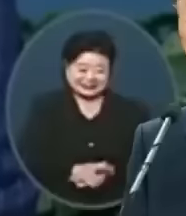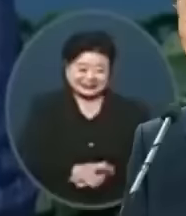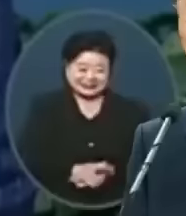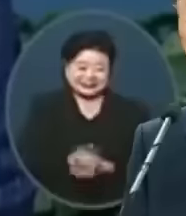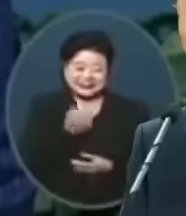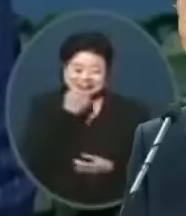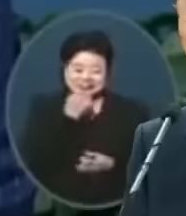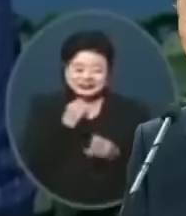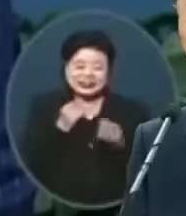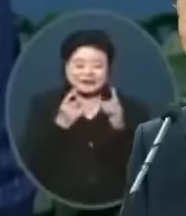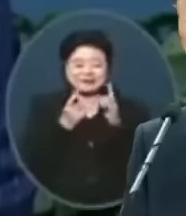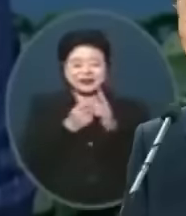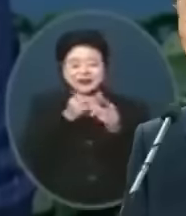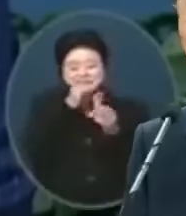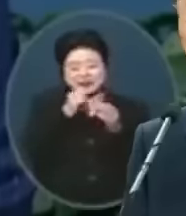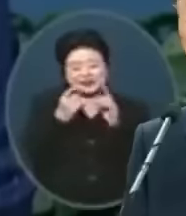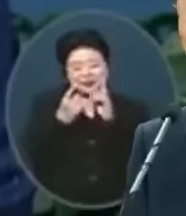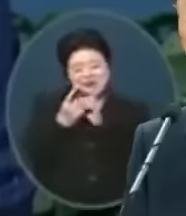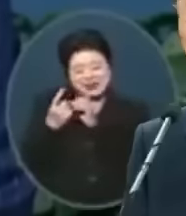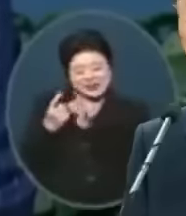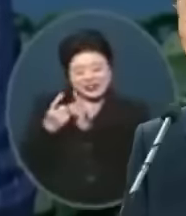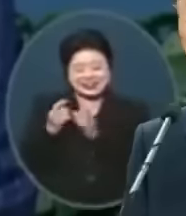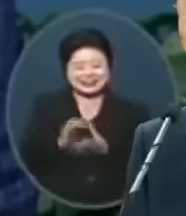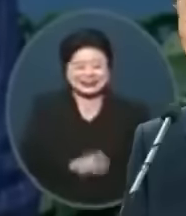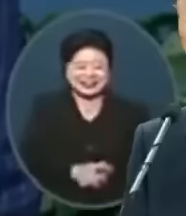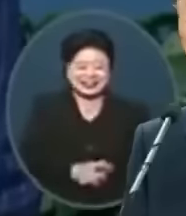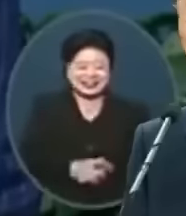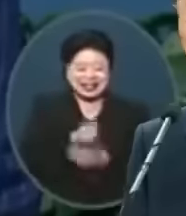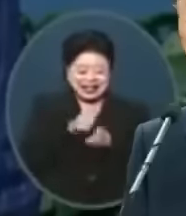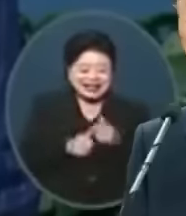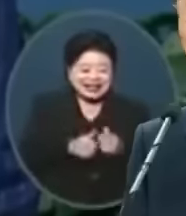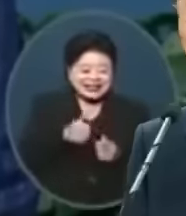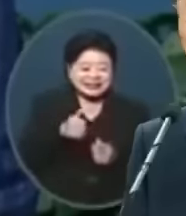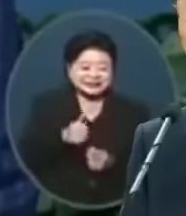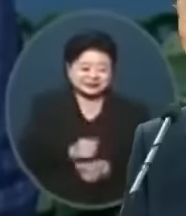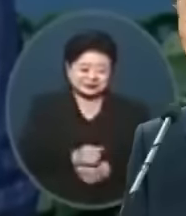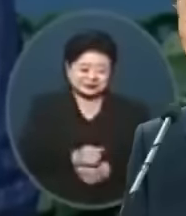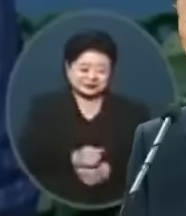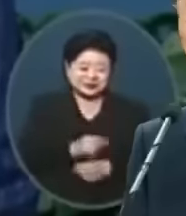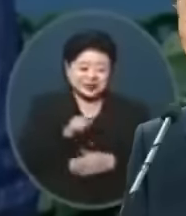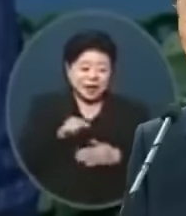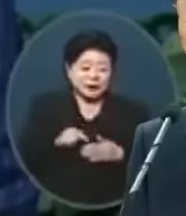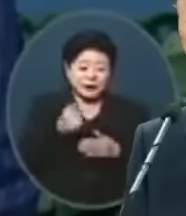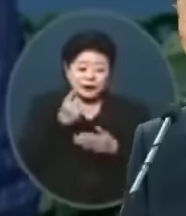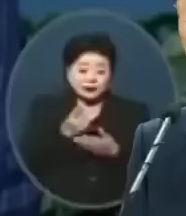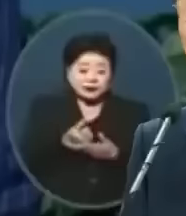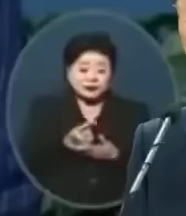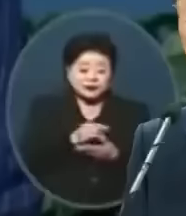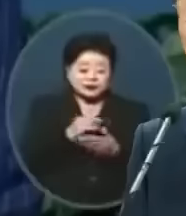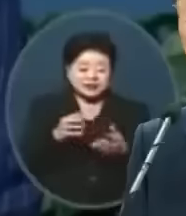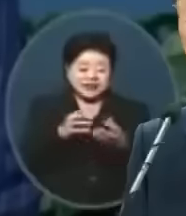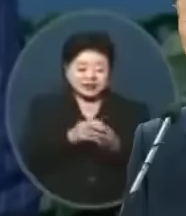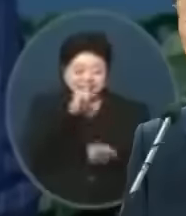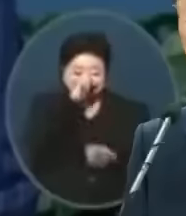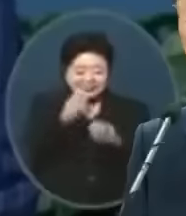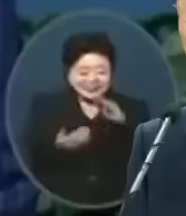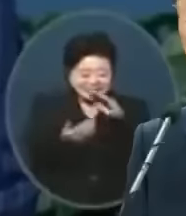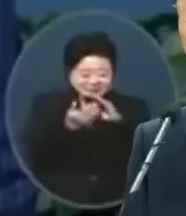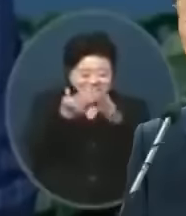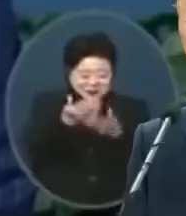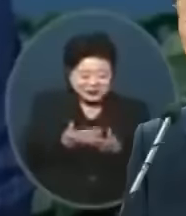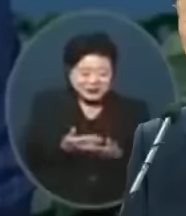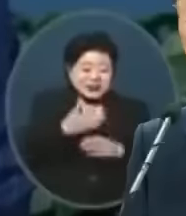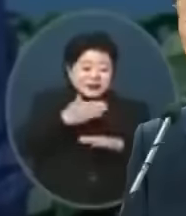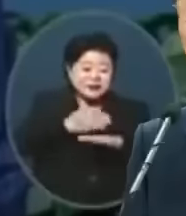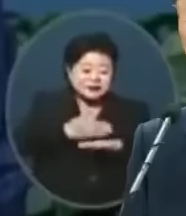만나고 저렇게 좋은 사람도 만나왔는데 하나님 그 가운데 계셔서 모든 것이 합동하여 선을 이루게 해주시면